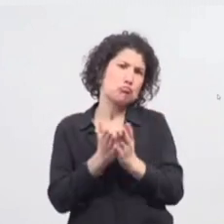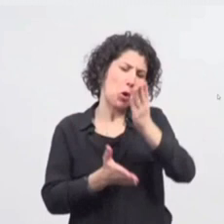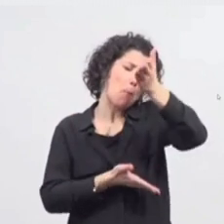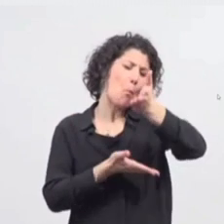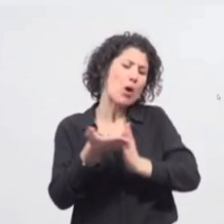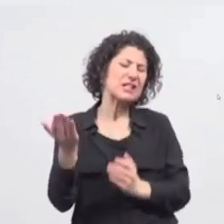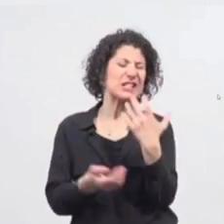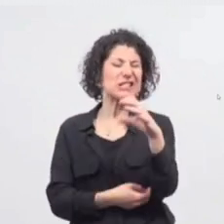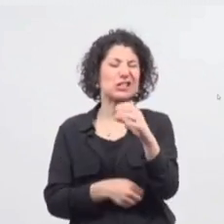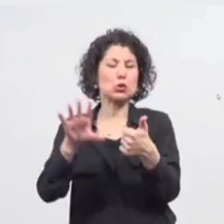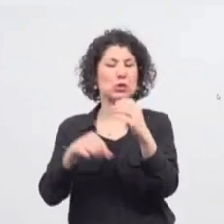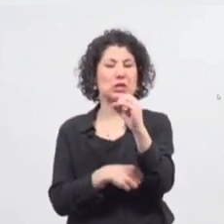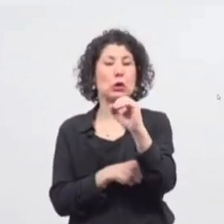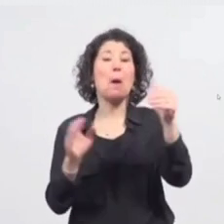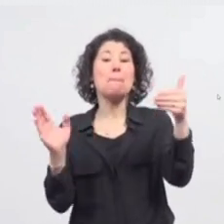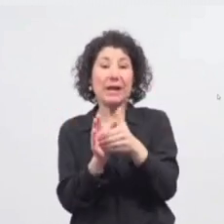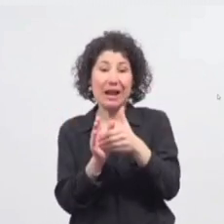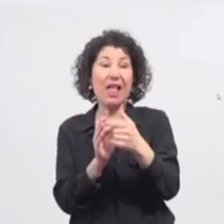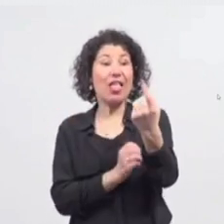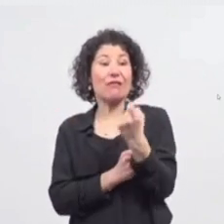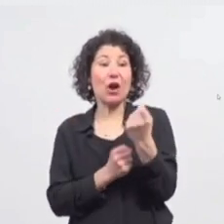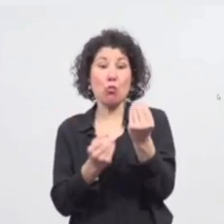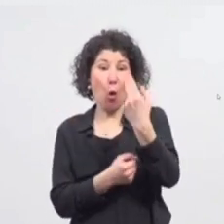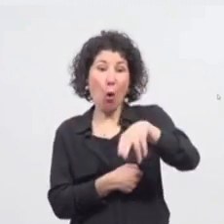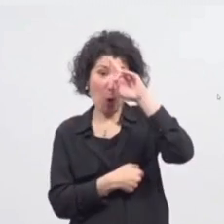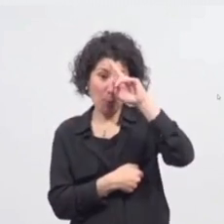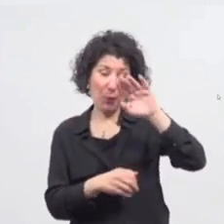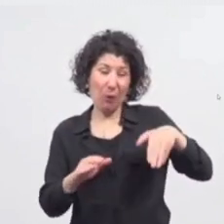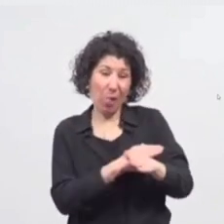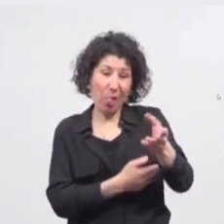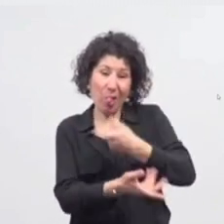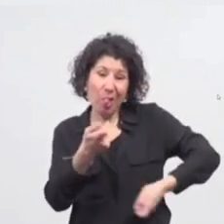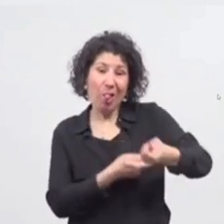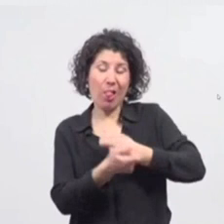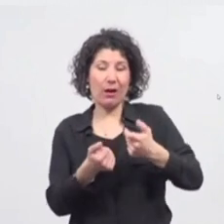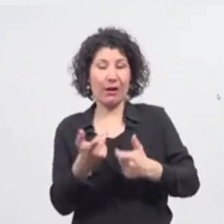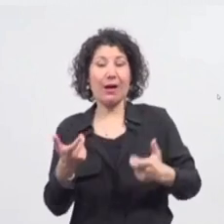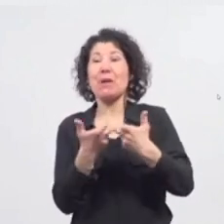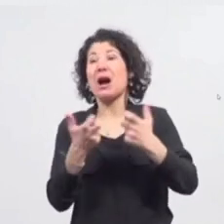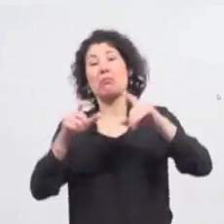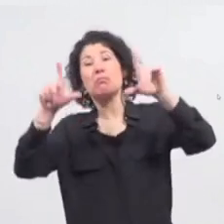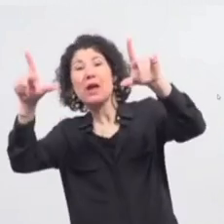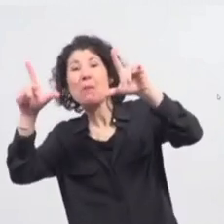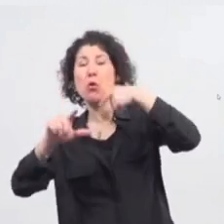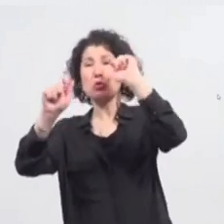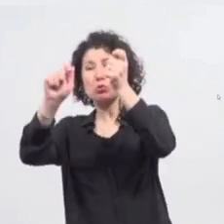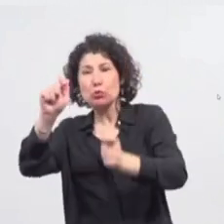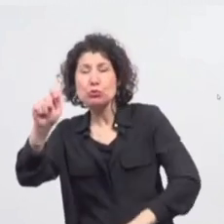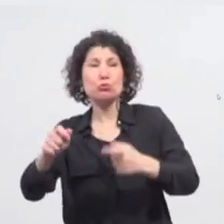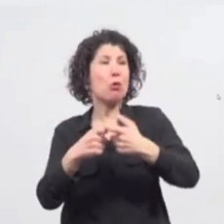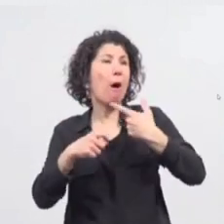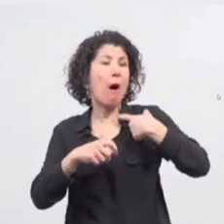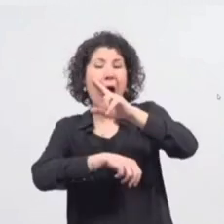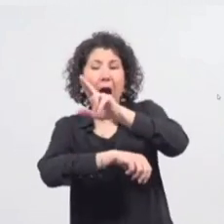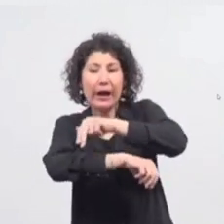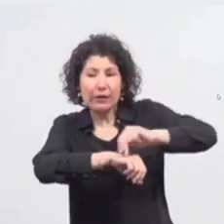000, ont été saisis en Europe. Il s'agit notamment de tableaux, de sculptures, d'objets archéologiques, de documents de bibliothèque.